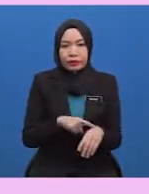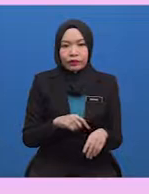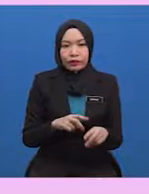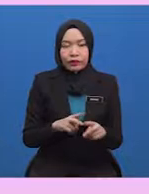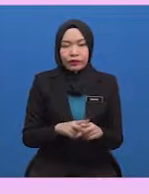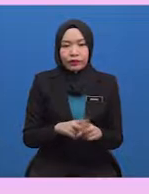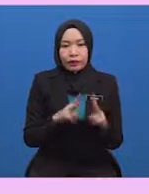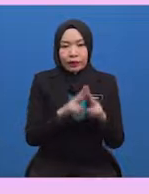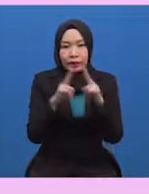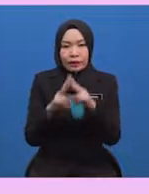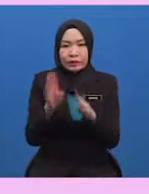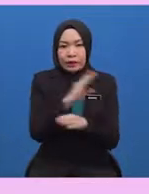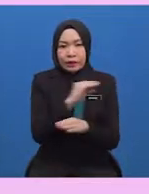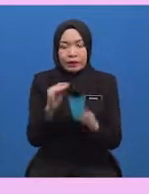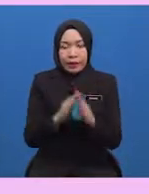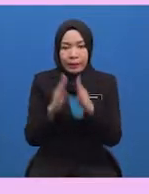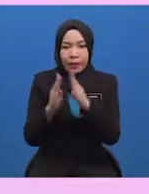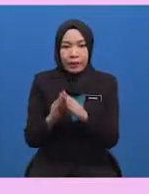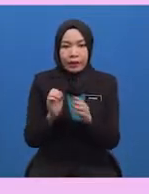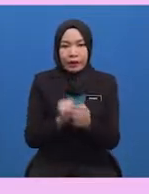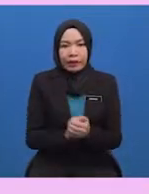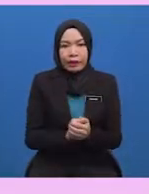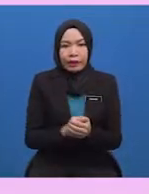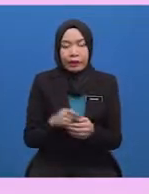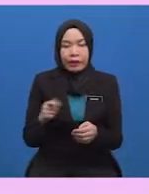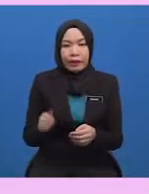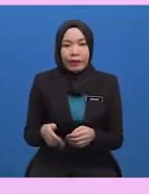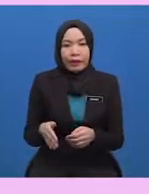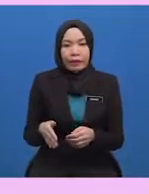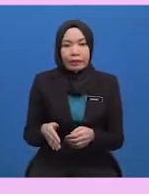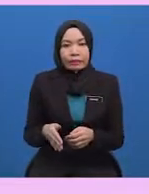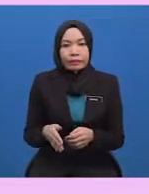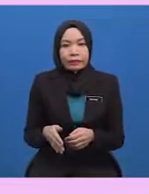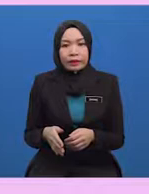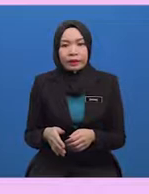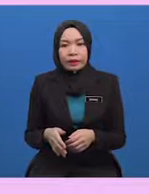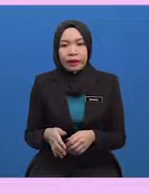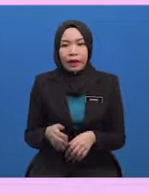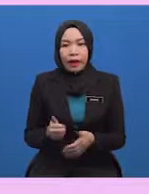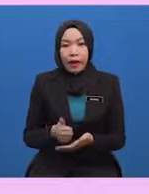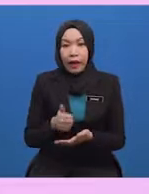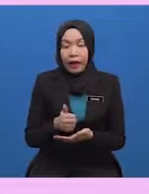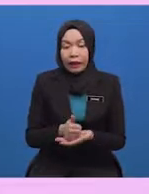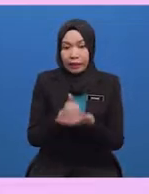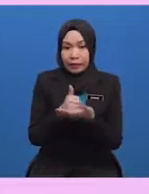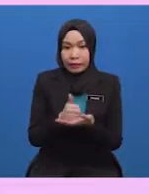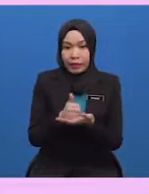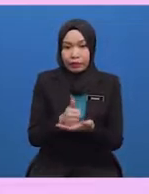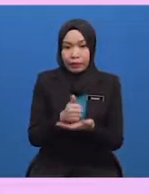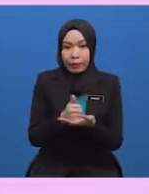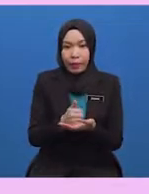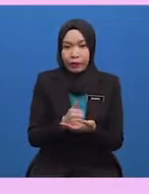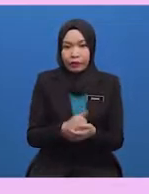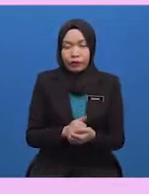bekerja di bandar dalam pelbagai sektor ekonomi seperti perindustrian, perkhidmatan yang